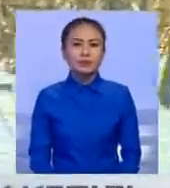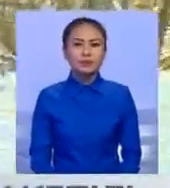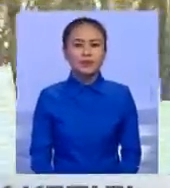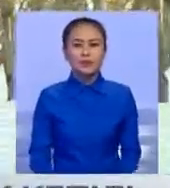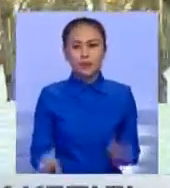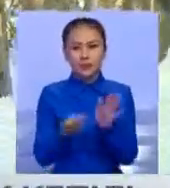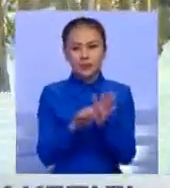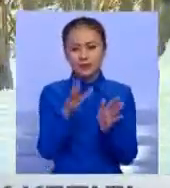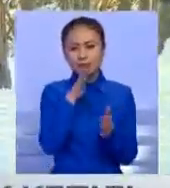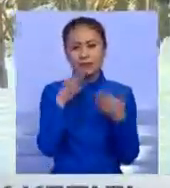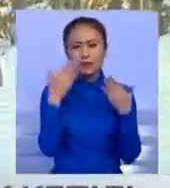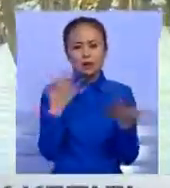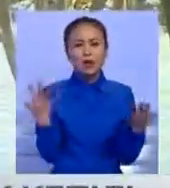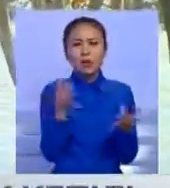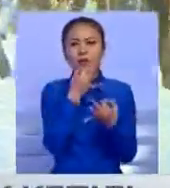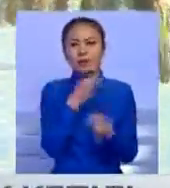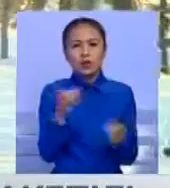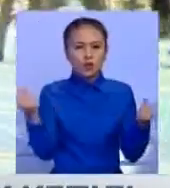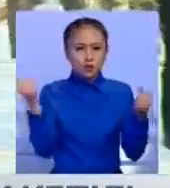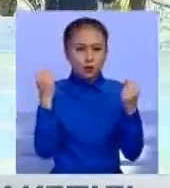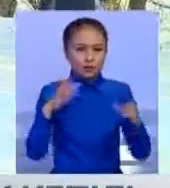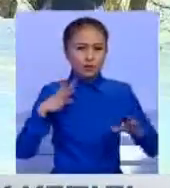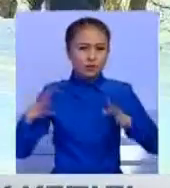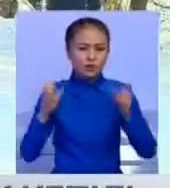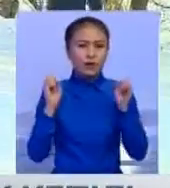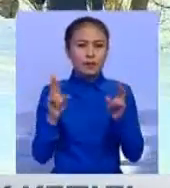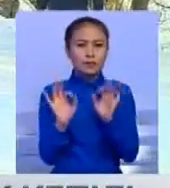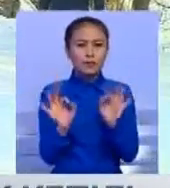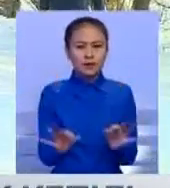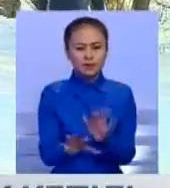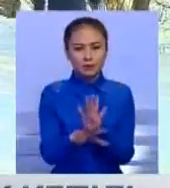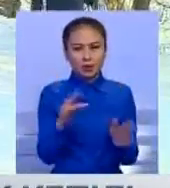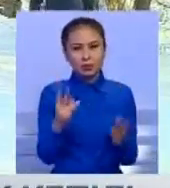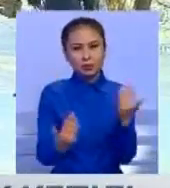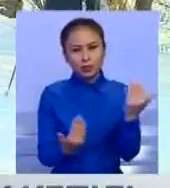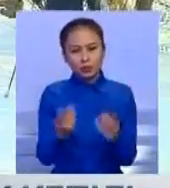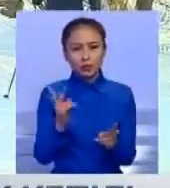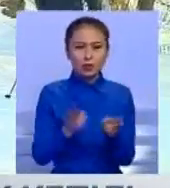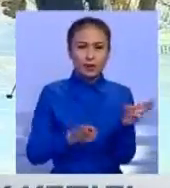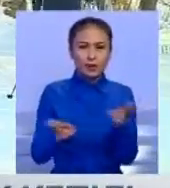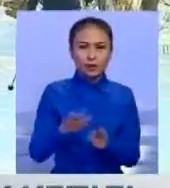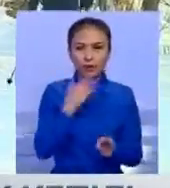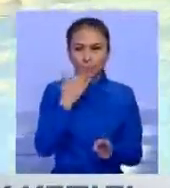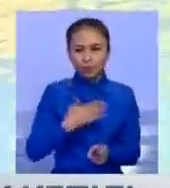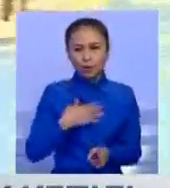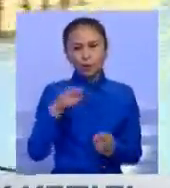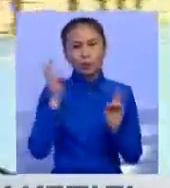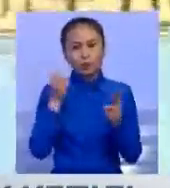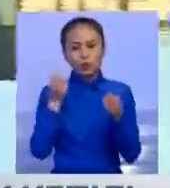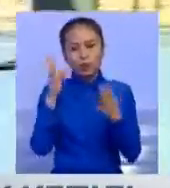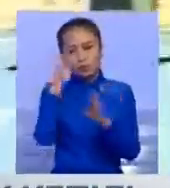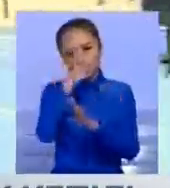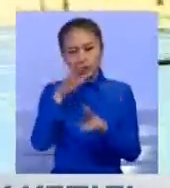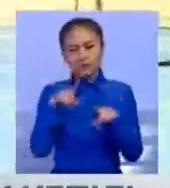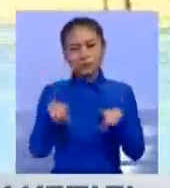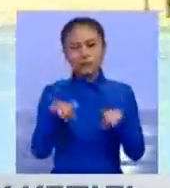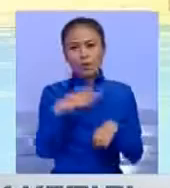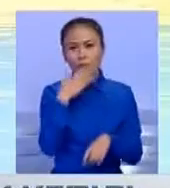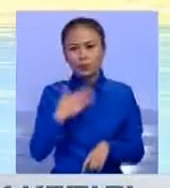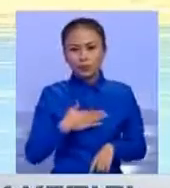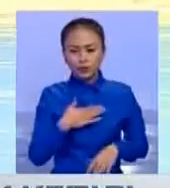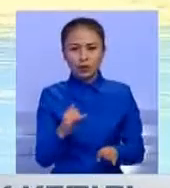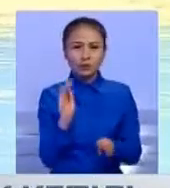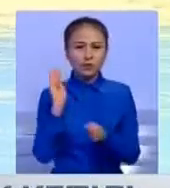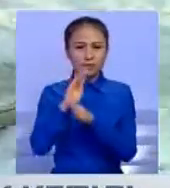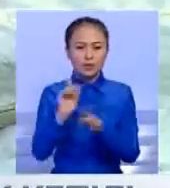Қыстың көзі қырауда қандай спорт түрімен шұғылданған жөн. Біреулер шаңғы мен конькиді жақсы көреді. Енді біреулер таза ауада жүгіргенді қалайды.